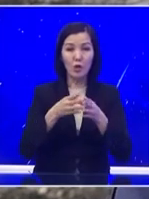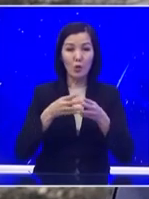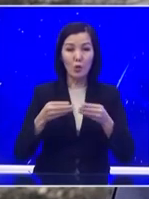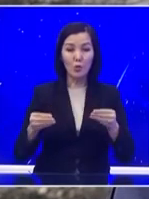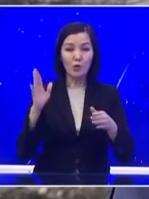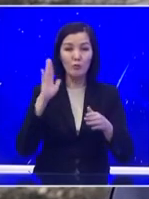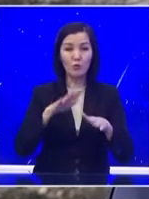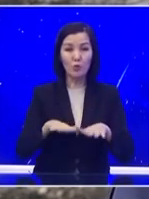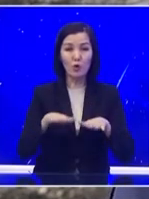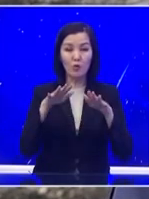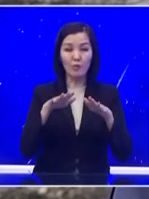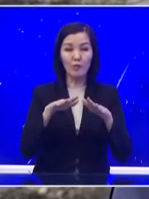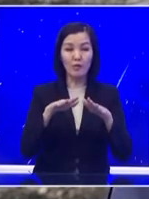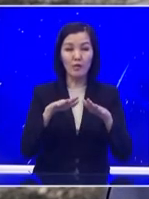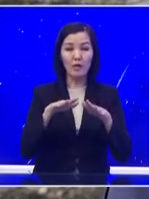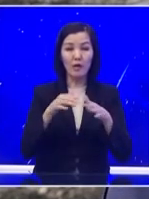су басу қаупін азайту.